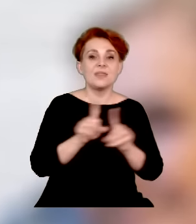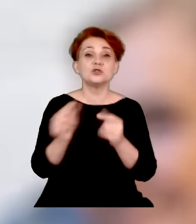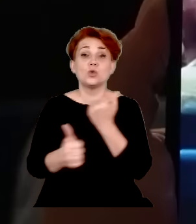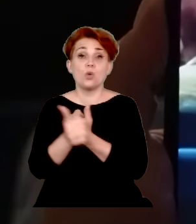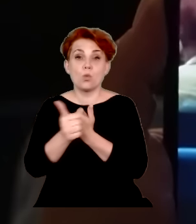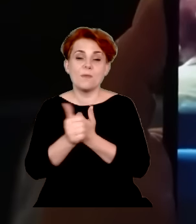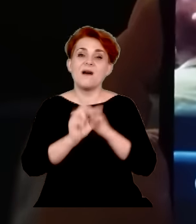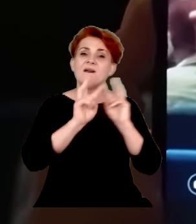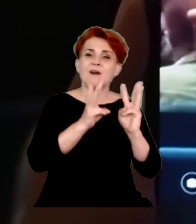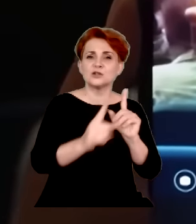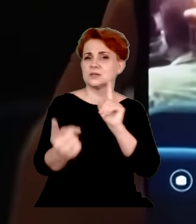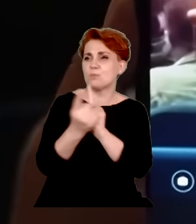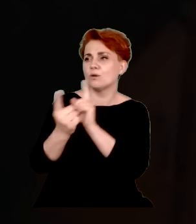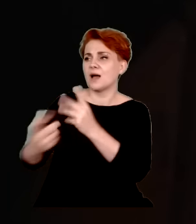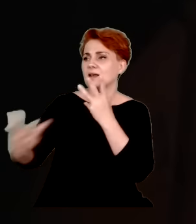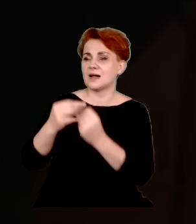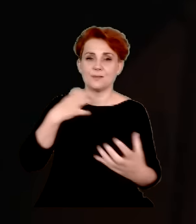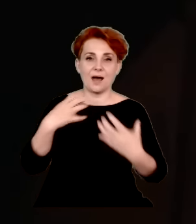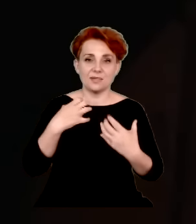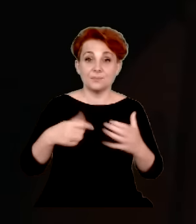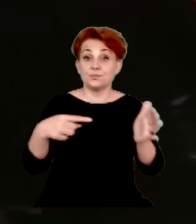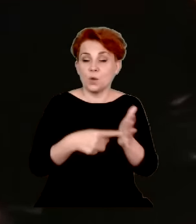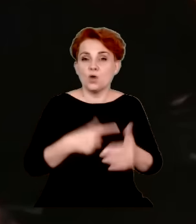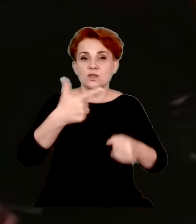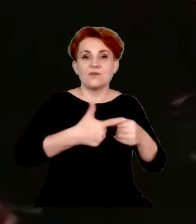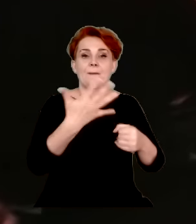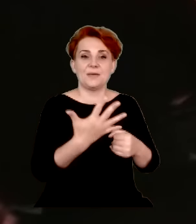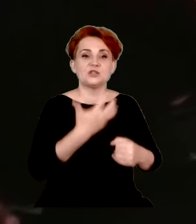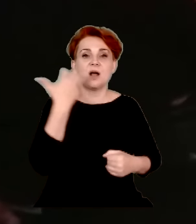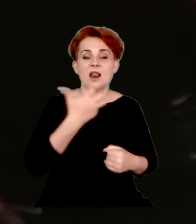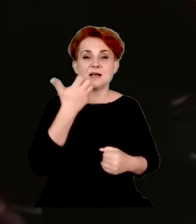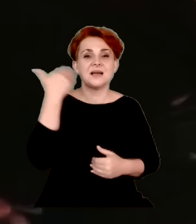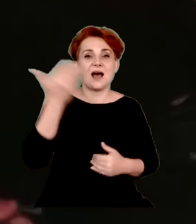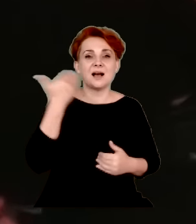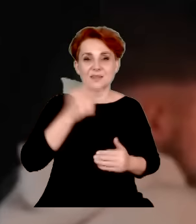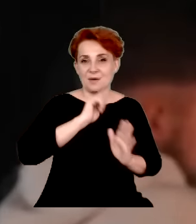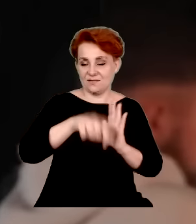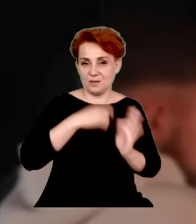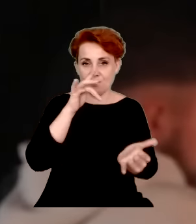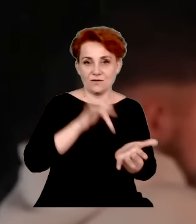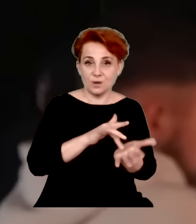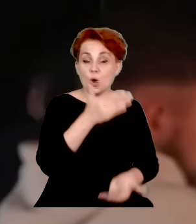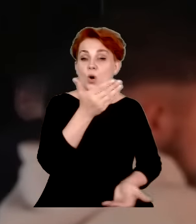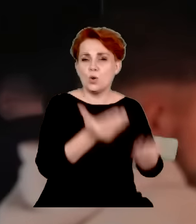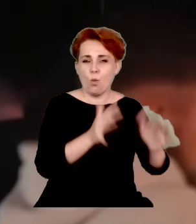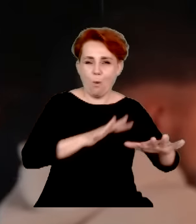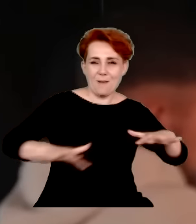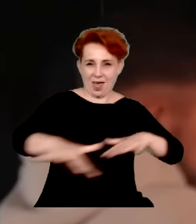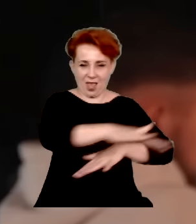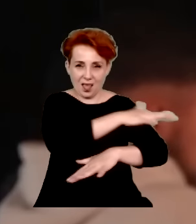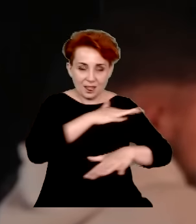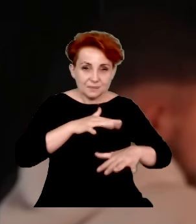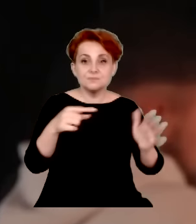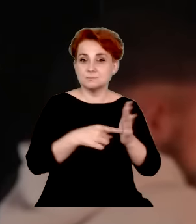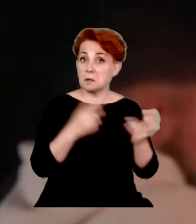spotkania z twórcami, program tegorocznej 25. już edycji Letniej Akademii Filmowej w Zwierzyńcu na Lubelszczyźnie zapowiada się interesująco i